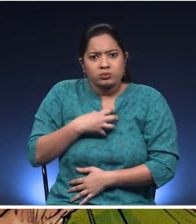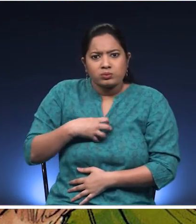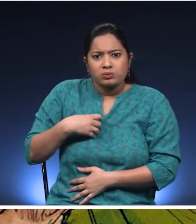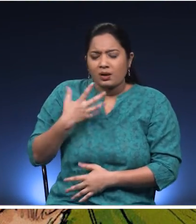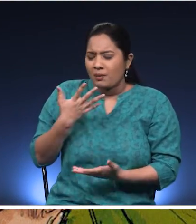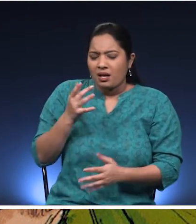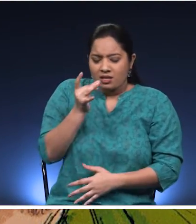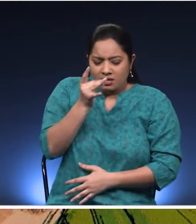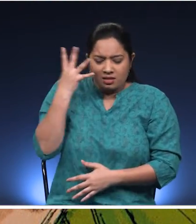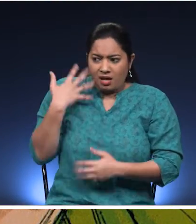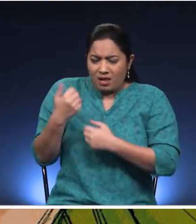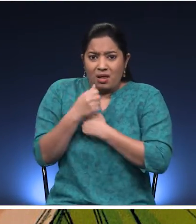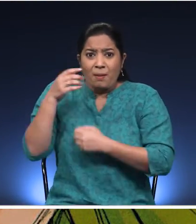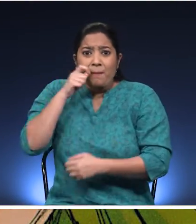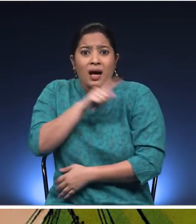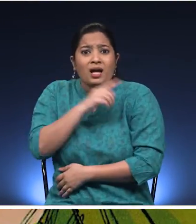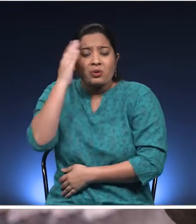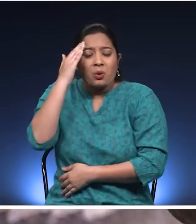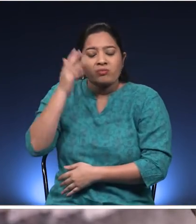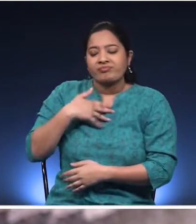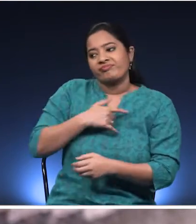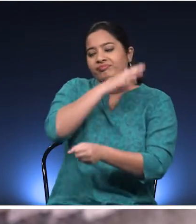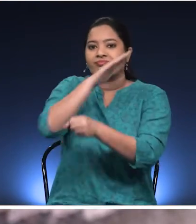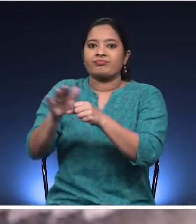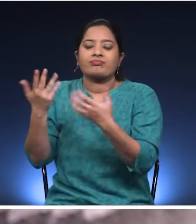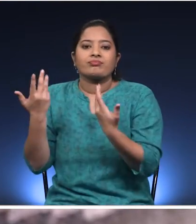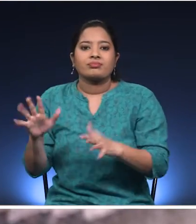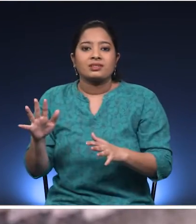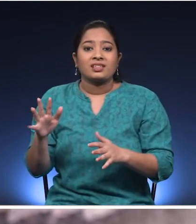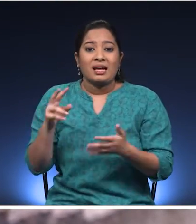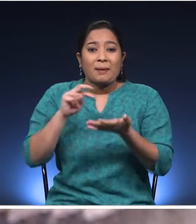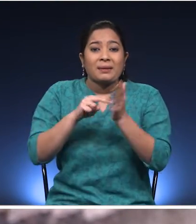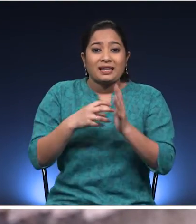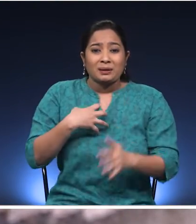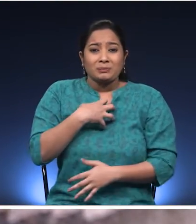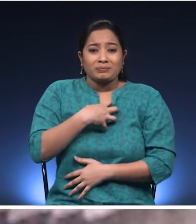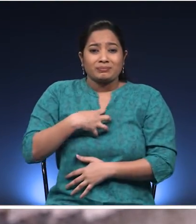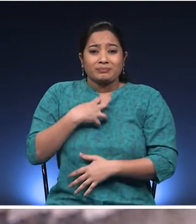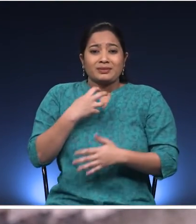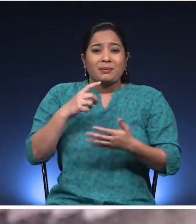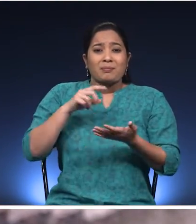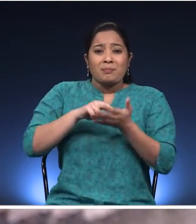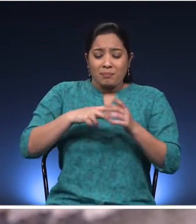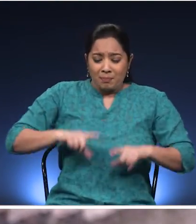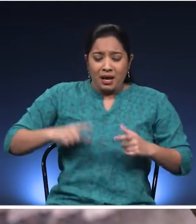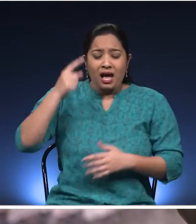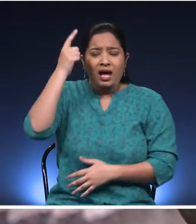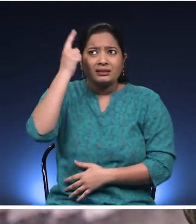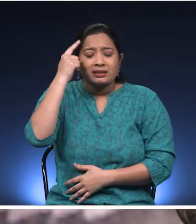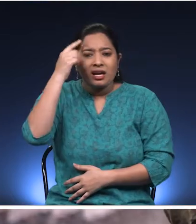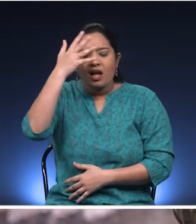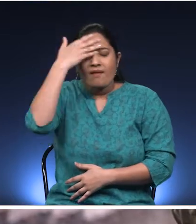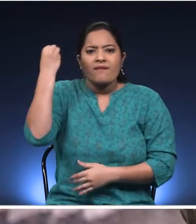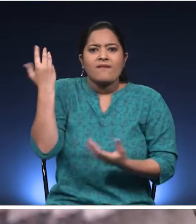भाई को मार दिया। और मेरे अजीजों, ईर्ष्या जो है वो मनुष्य को इतना नीचे गिरा देती है कि वो